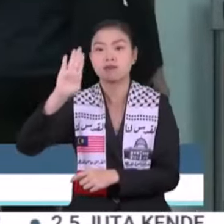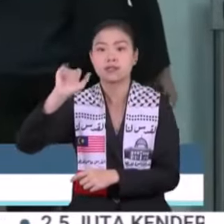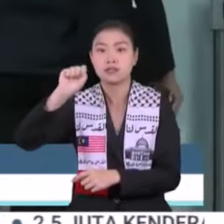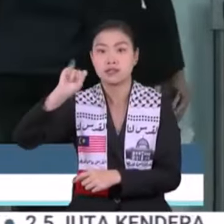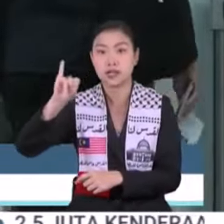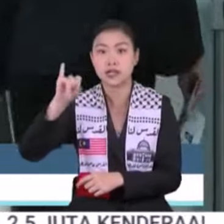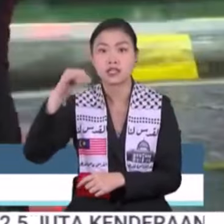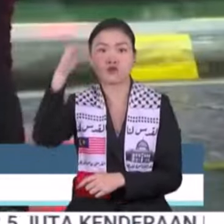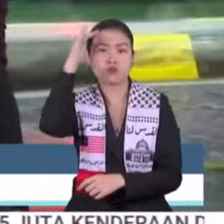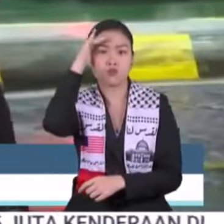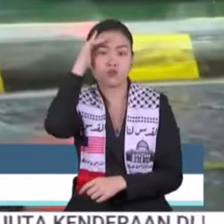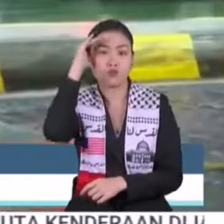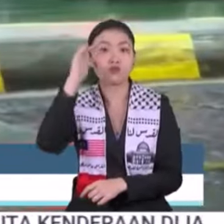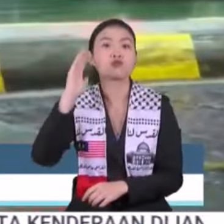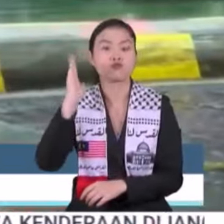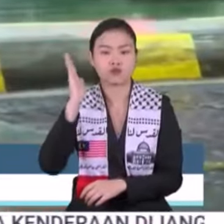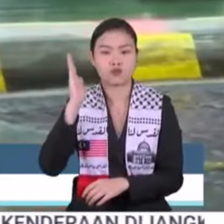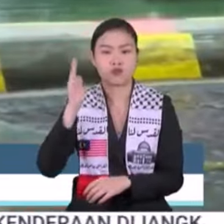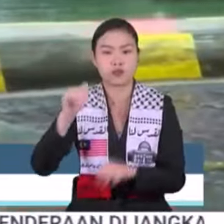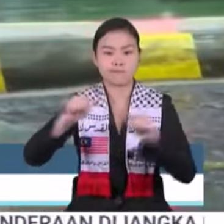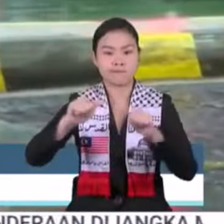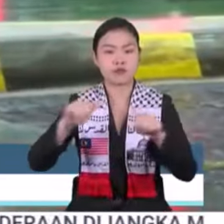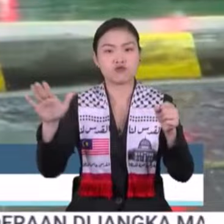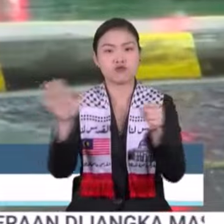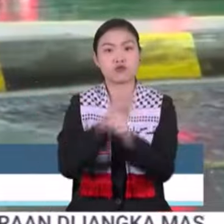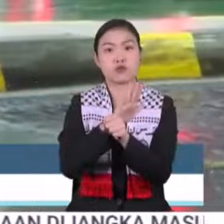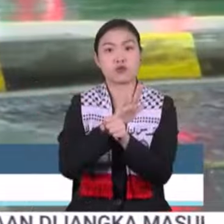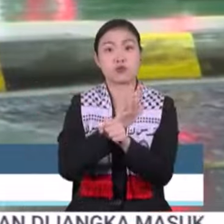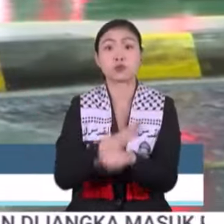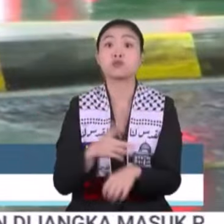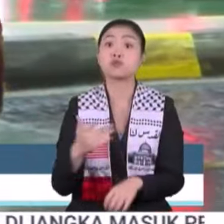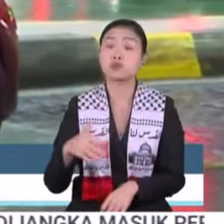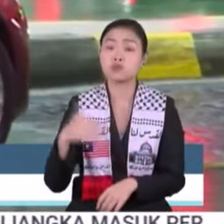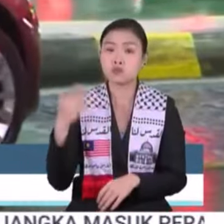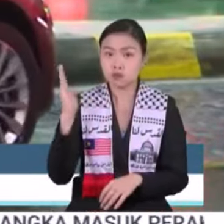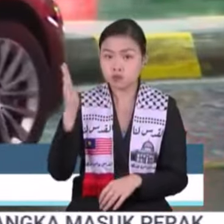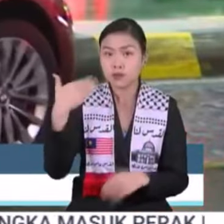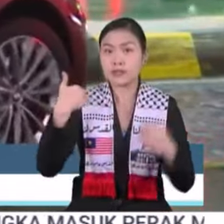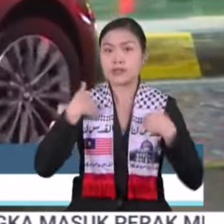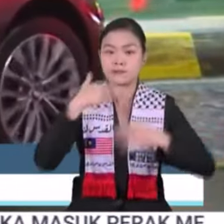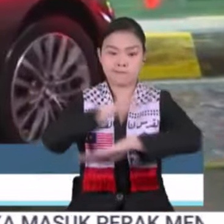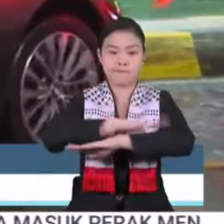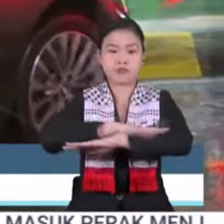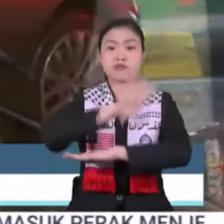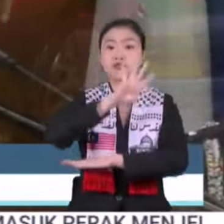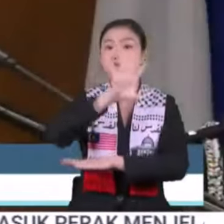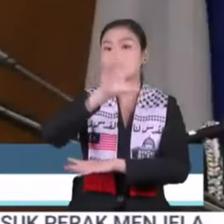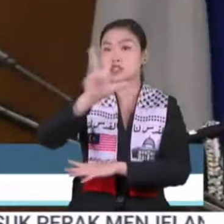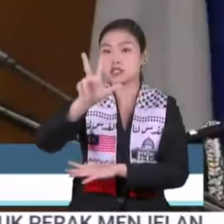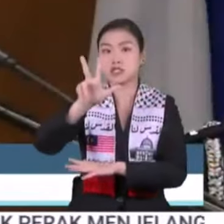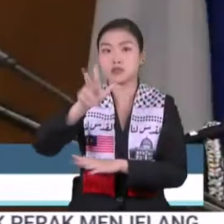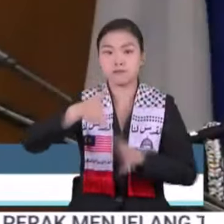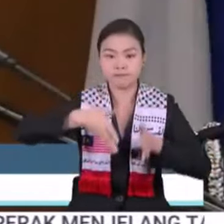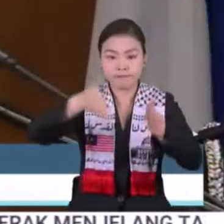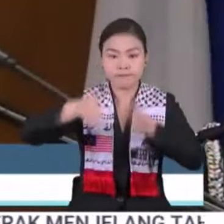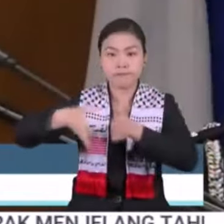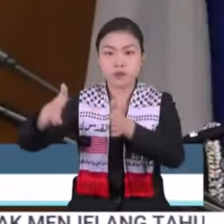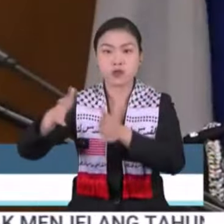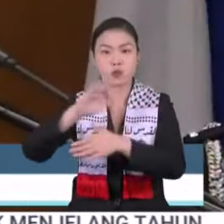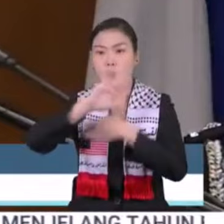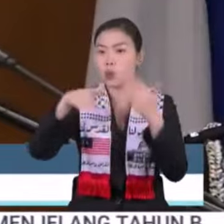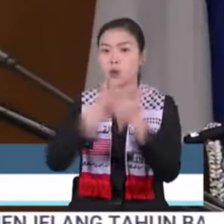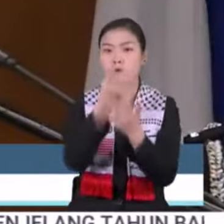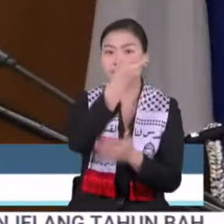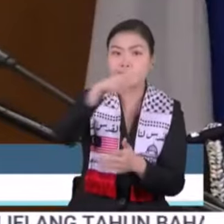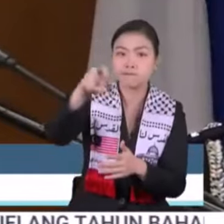imigresen Johor Baharuddin Tahir 453 kaunter akan maksimum diaktifkan di semua mod laluan kenderaan sekatan